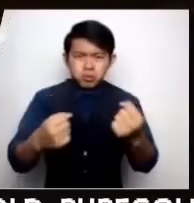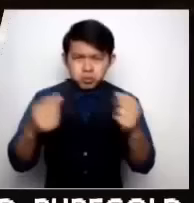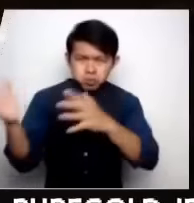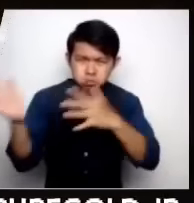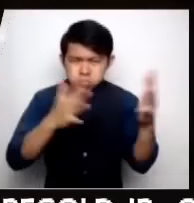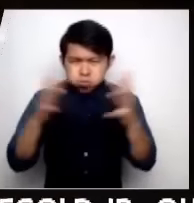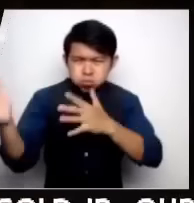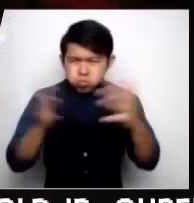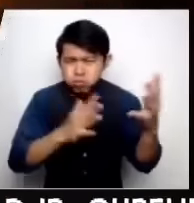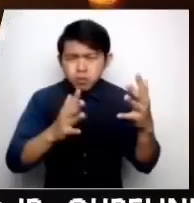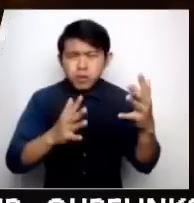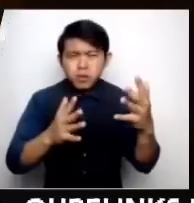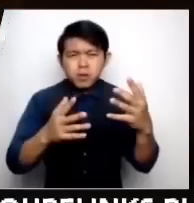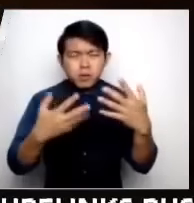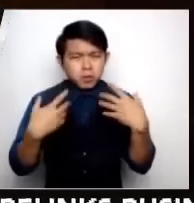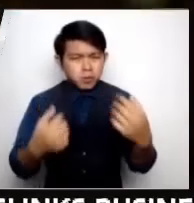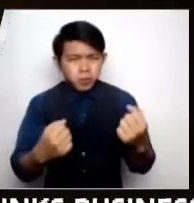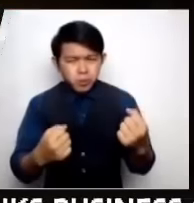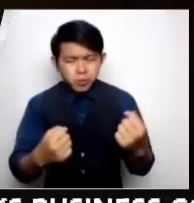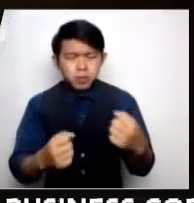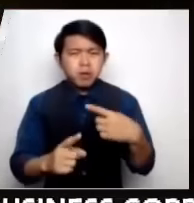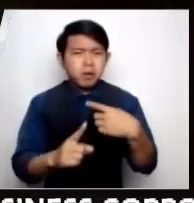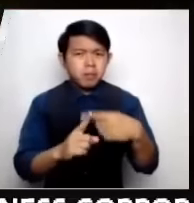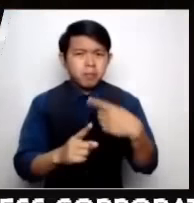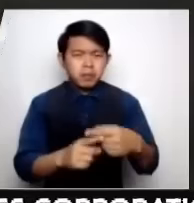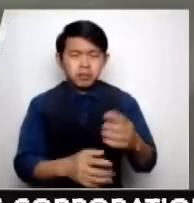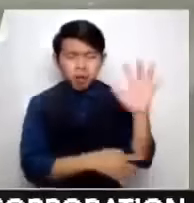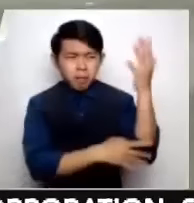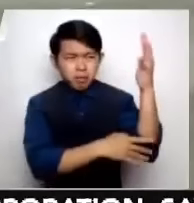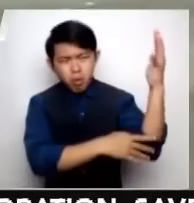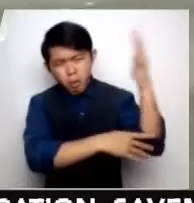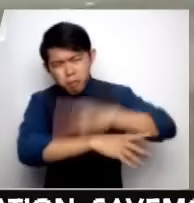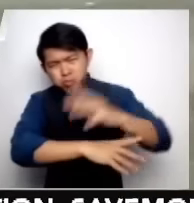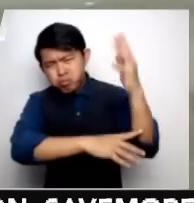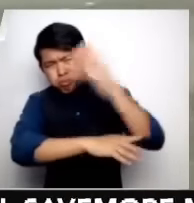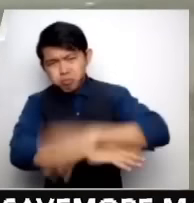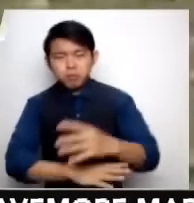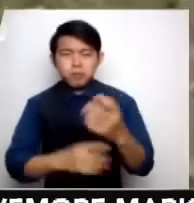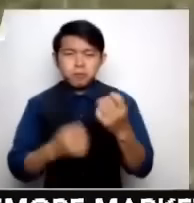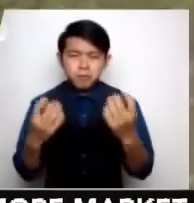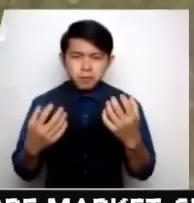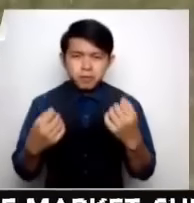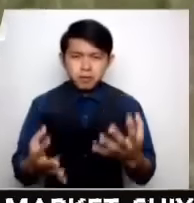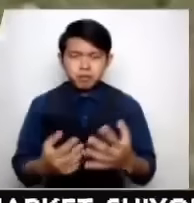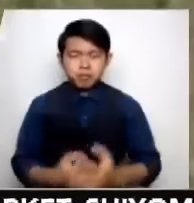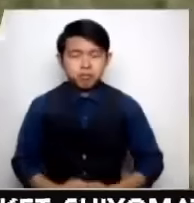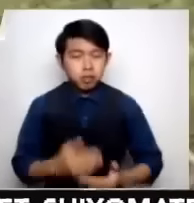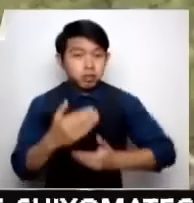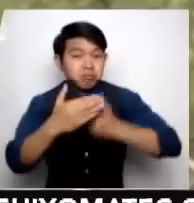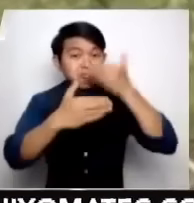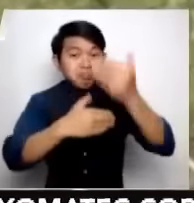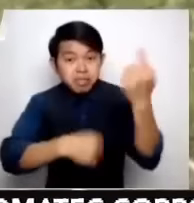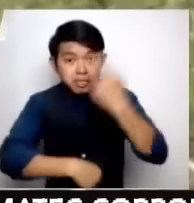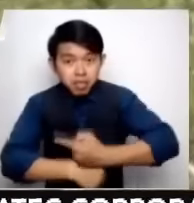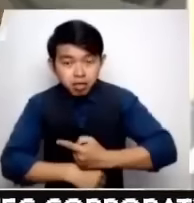maging mga natumbao na buwal na mga punong kahoy. Nang lumiwanag, mas banaag ang lawak ng